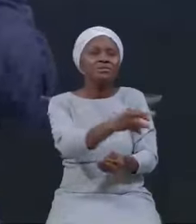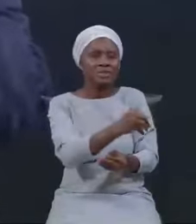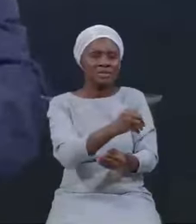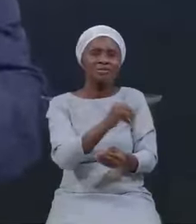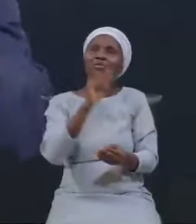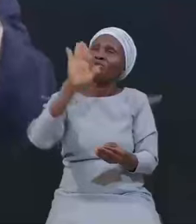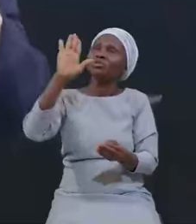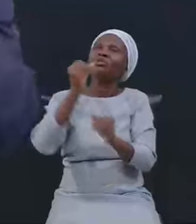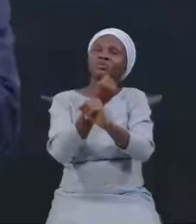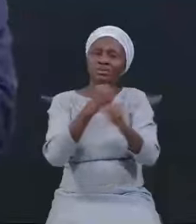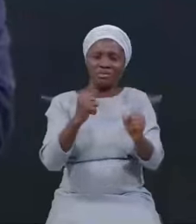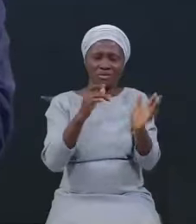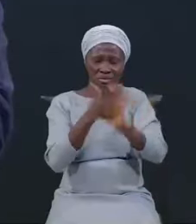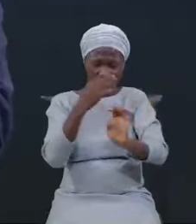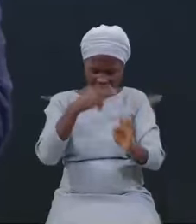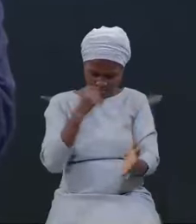Annule